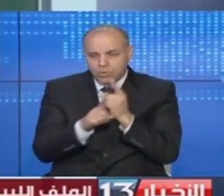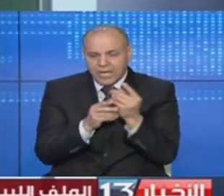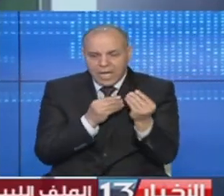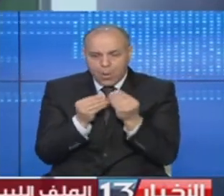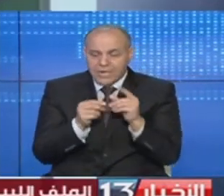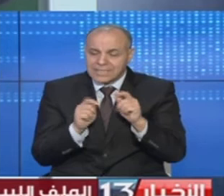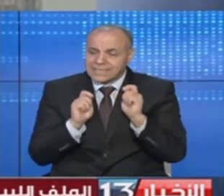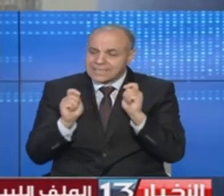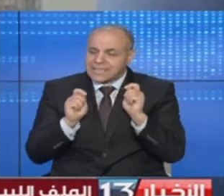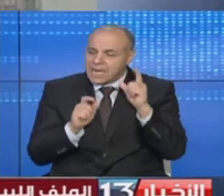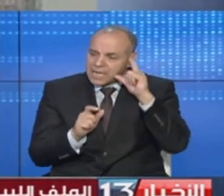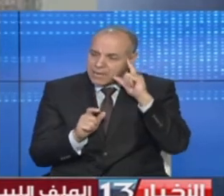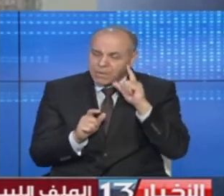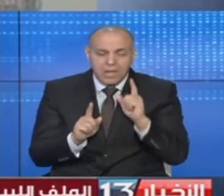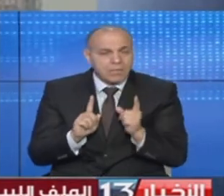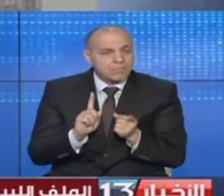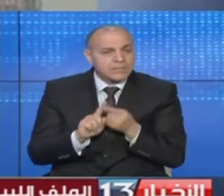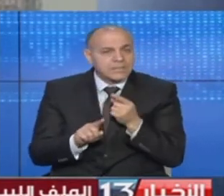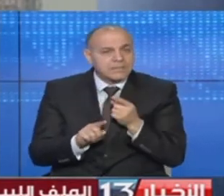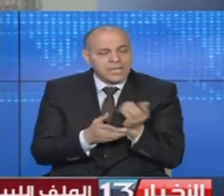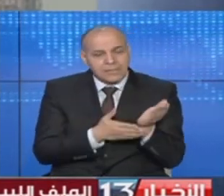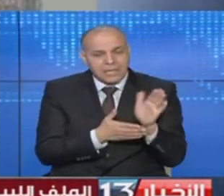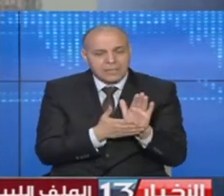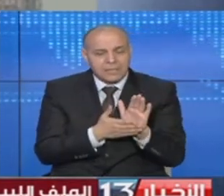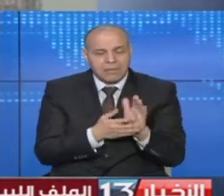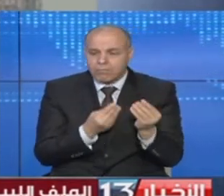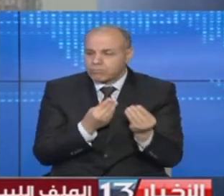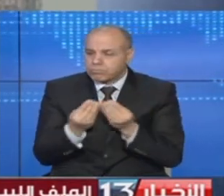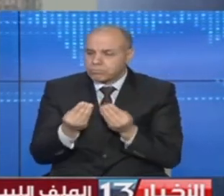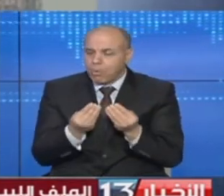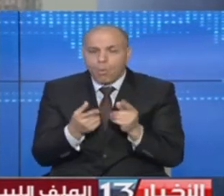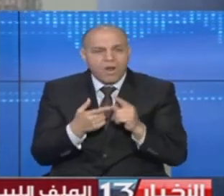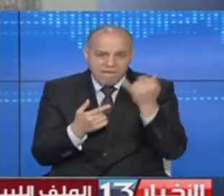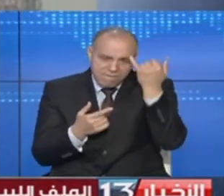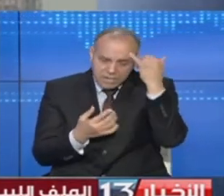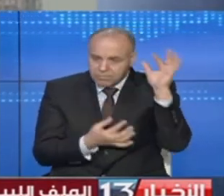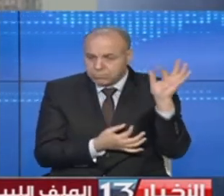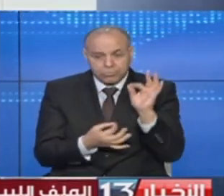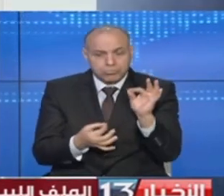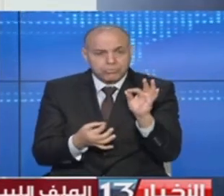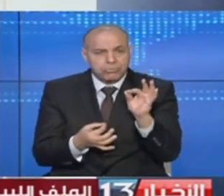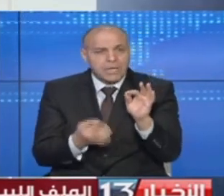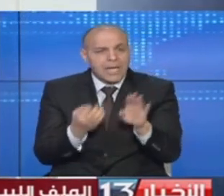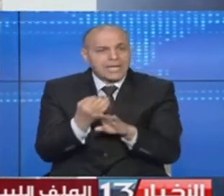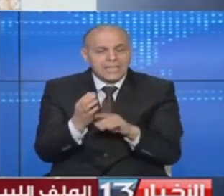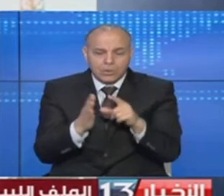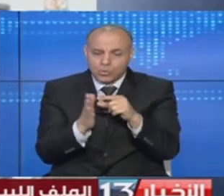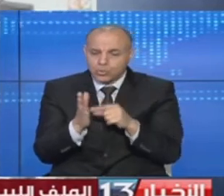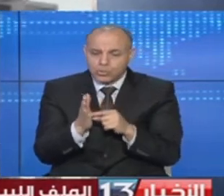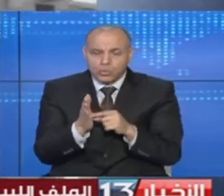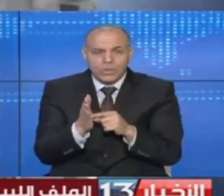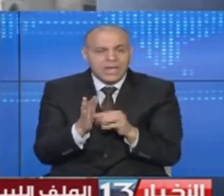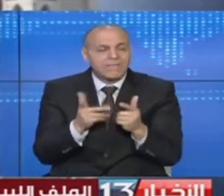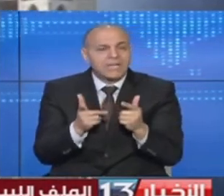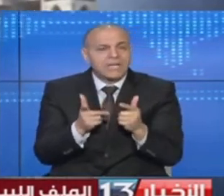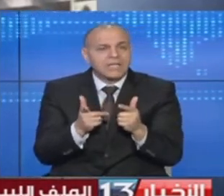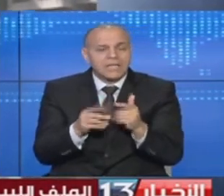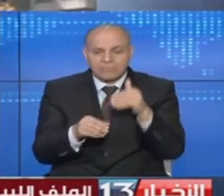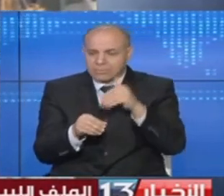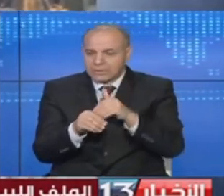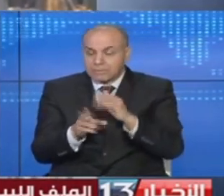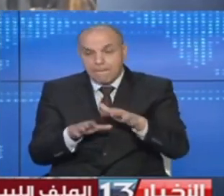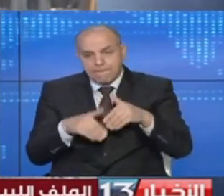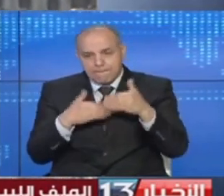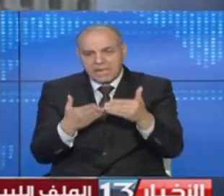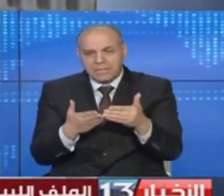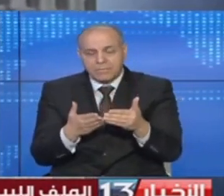الحوار السياسي الليبي والمخصص لتقديم ومناقشة مقترحات بشأن القاعدة الدستورية المؤدية للانتخابات